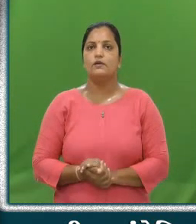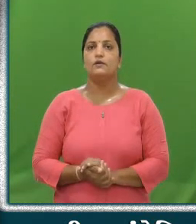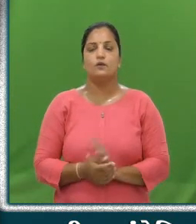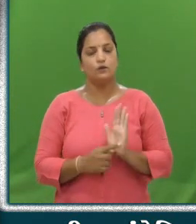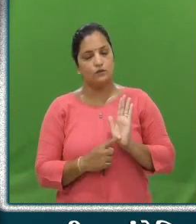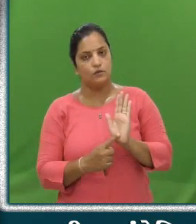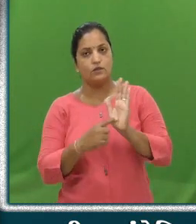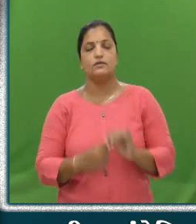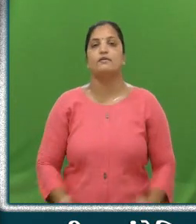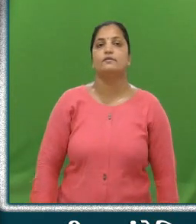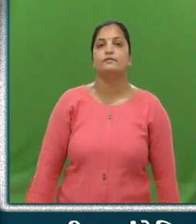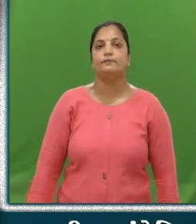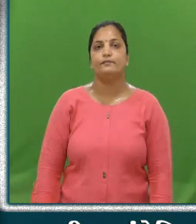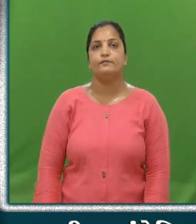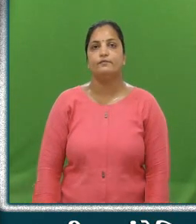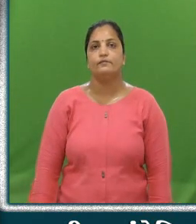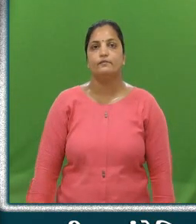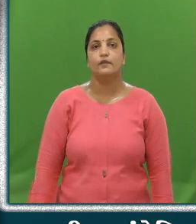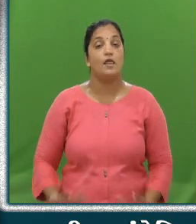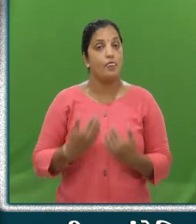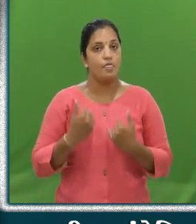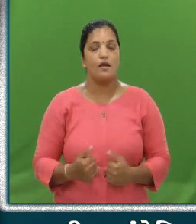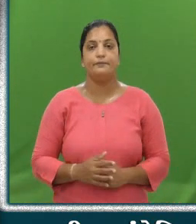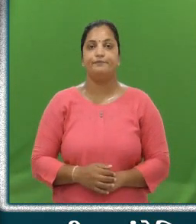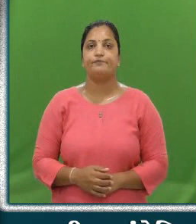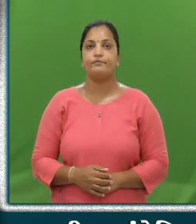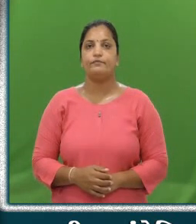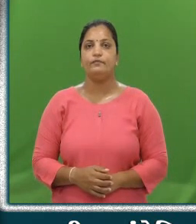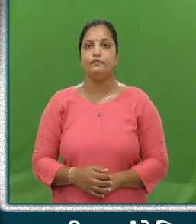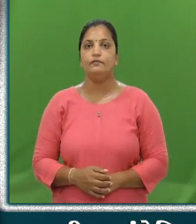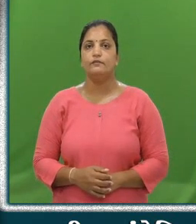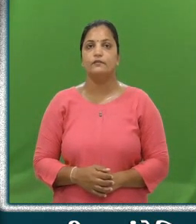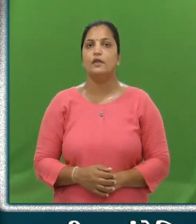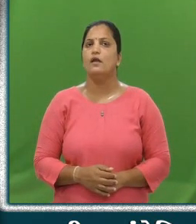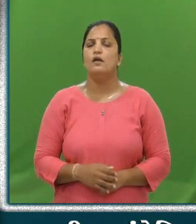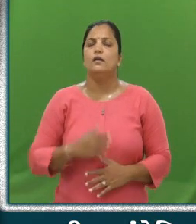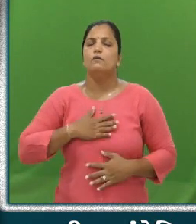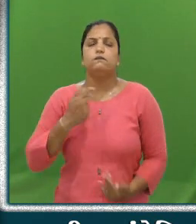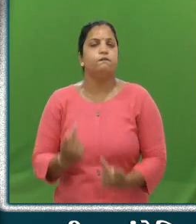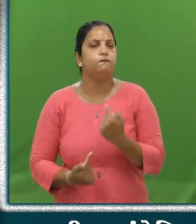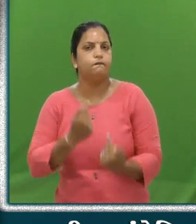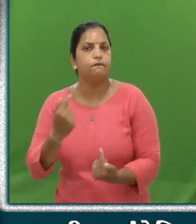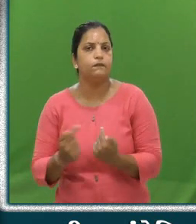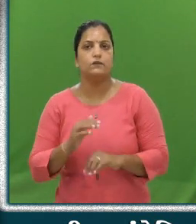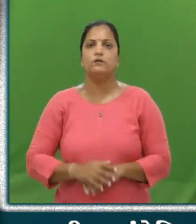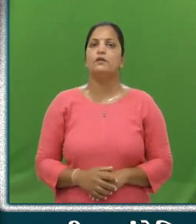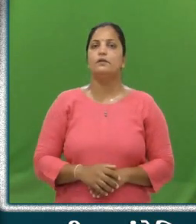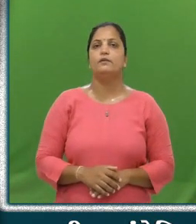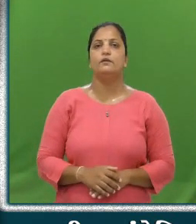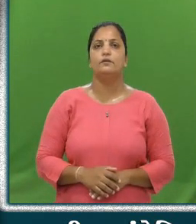નિયંત્રણ કરતો હોય છે હવે વાત કરીએ તો વનસ્પતિના કેટલાક જે કહેવામાં આવે છે